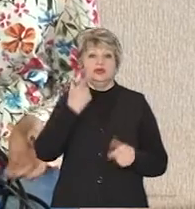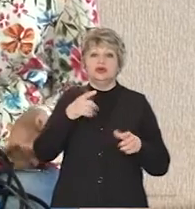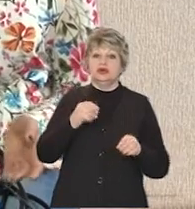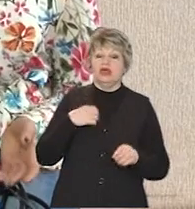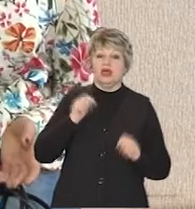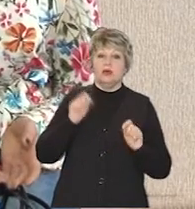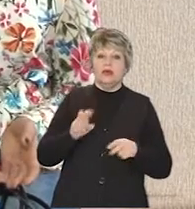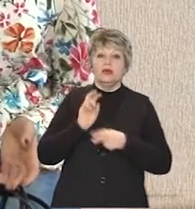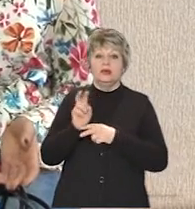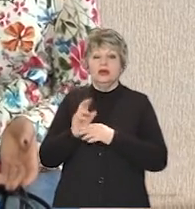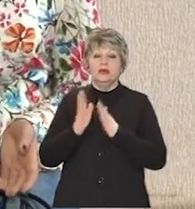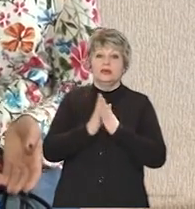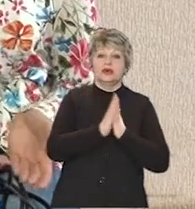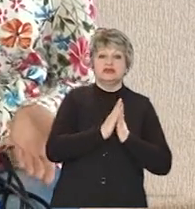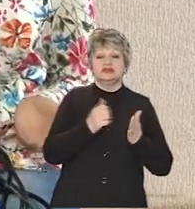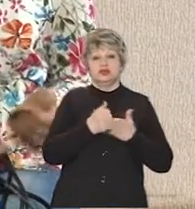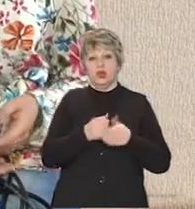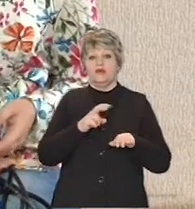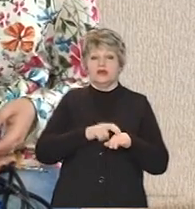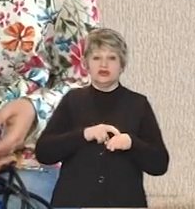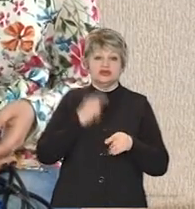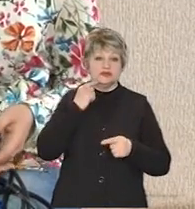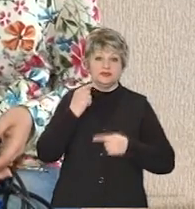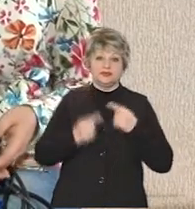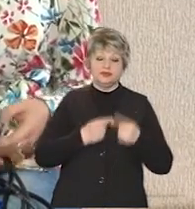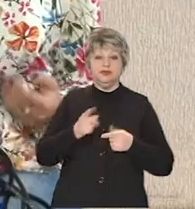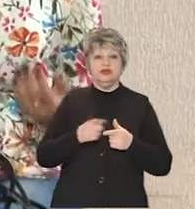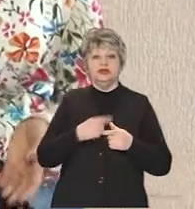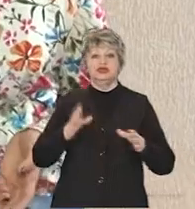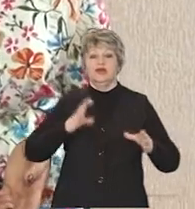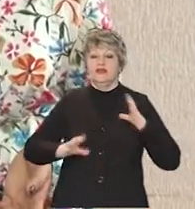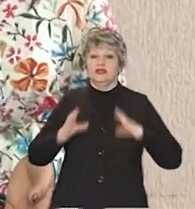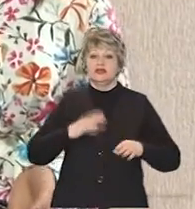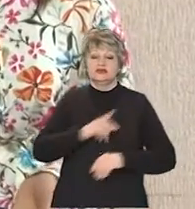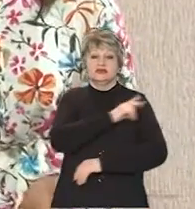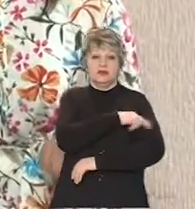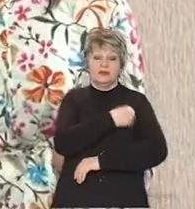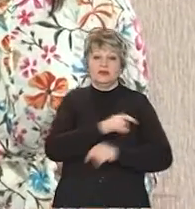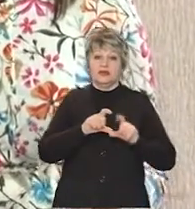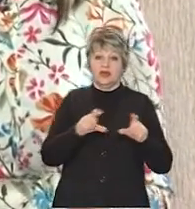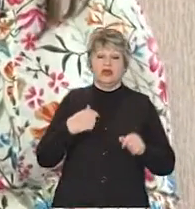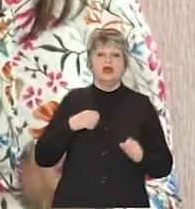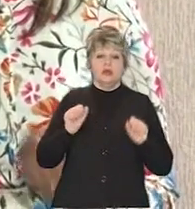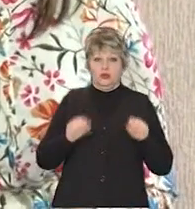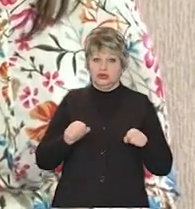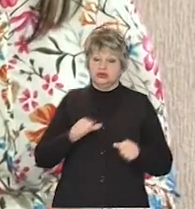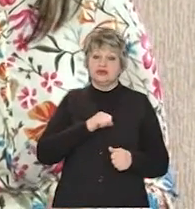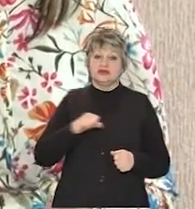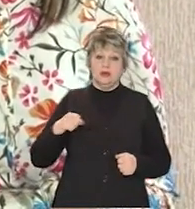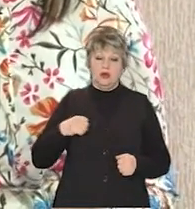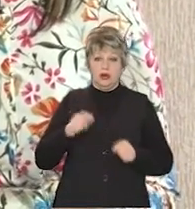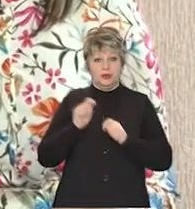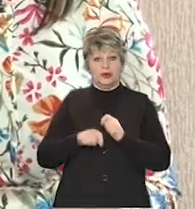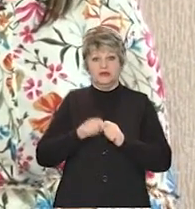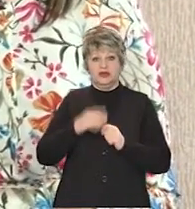про те, де я зможу зміряти тиск, чи ходити до лікаря постійно, чи ходити в університетський медпункт. Я можу сама